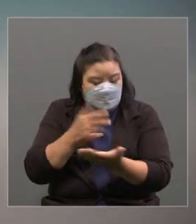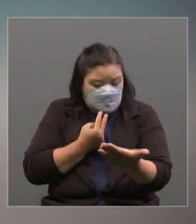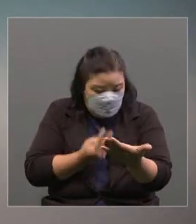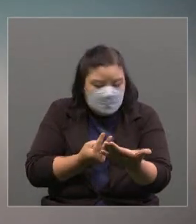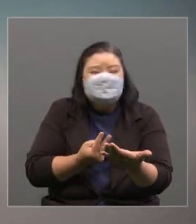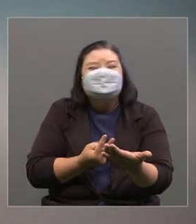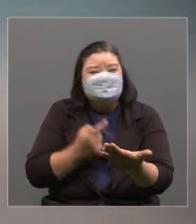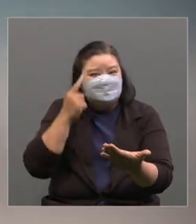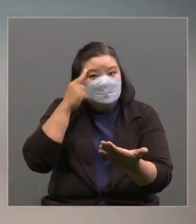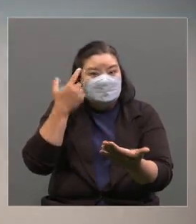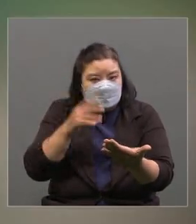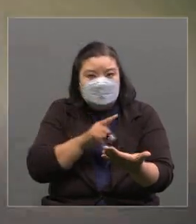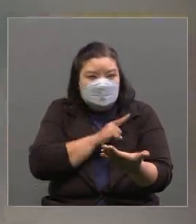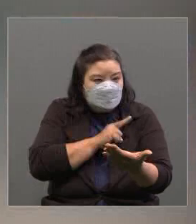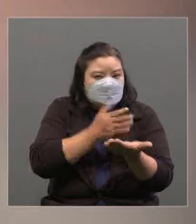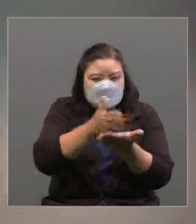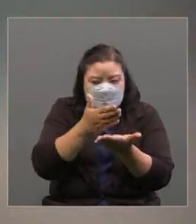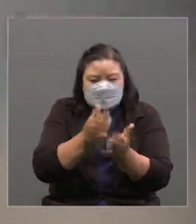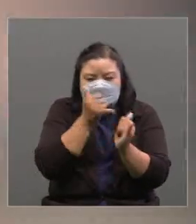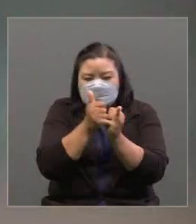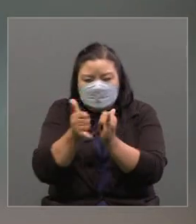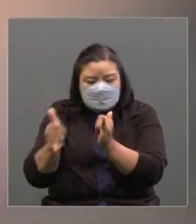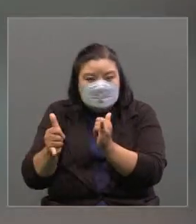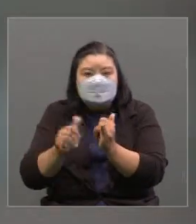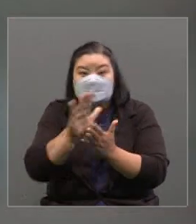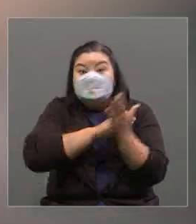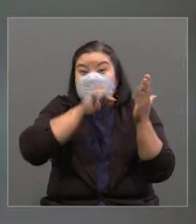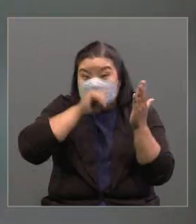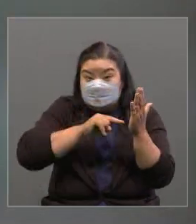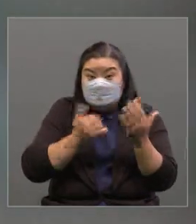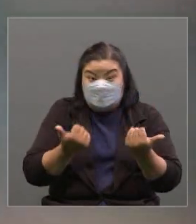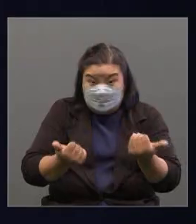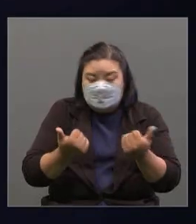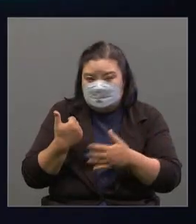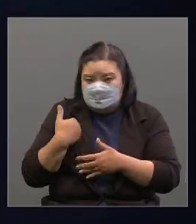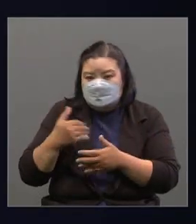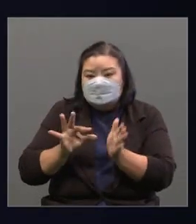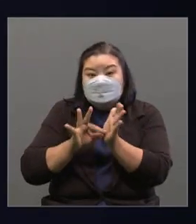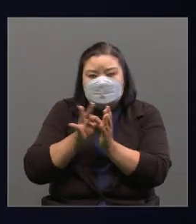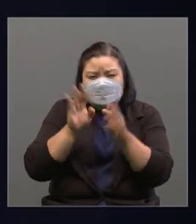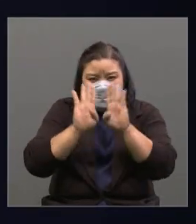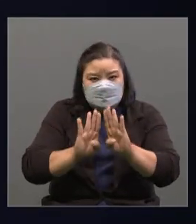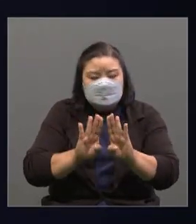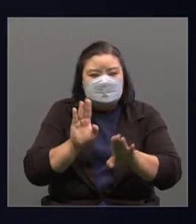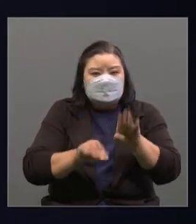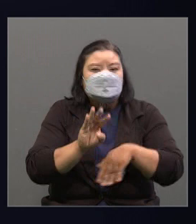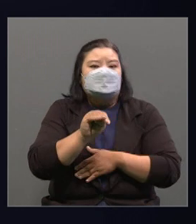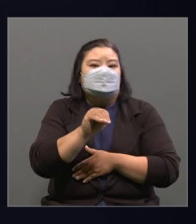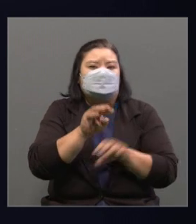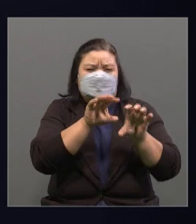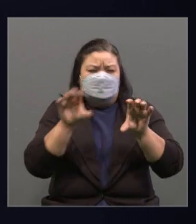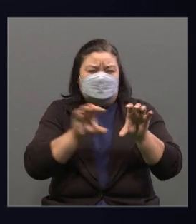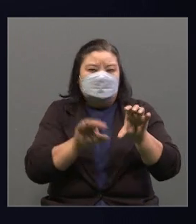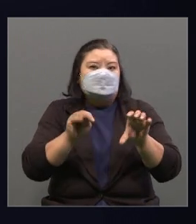ทั่วประเทศแล้วแล้วคาดว่าจะใช้เวลาไม่นานโดยเบื้องต้นจากข้อมูลพบว่ามีสติ๊กเกอร์40กว่าแบบที่เข้าข่ายในประเด็นนี้